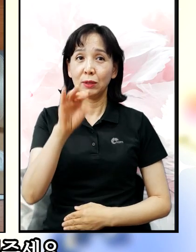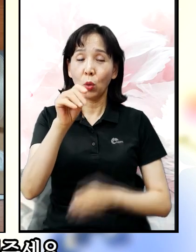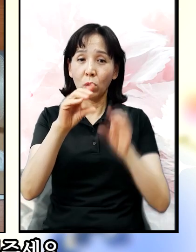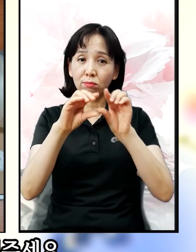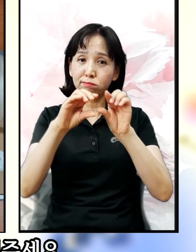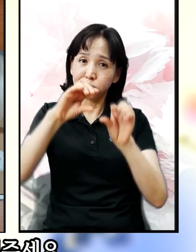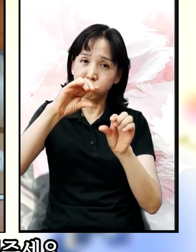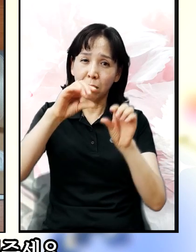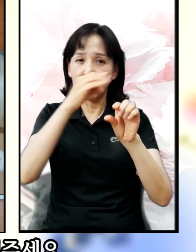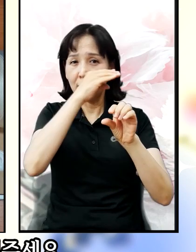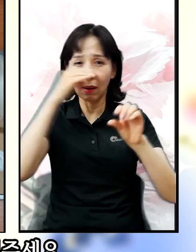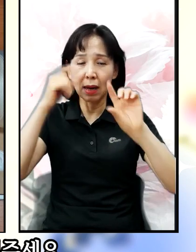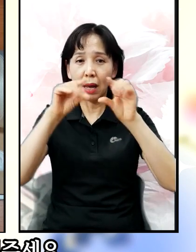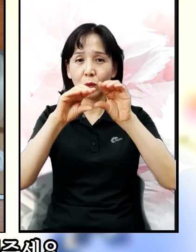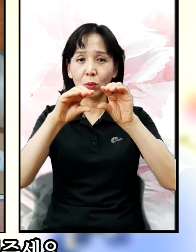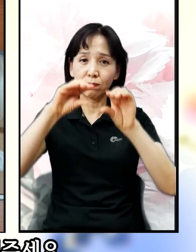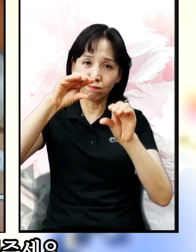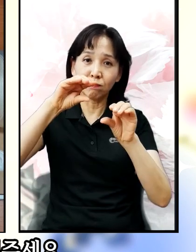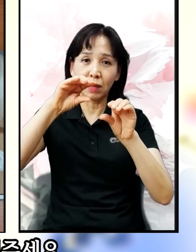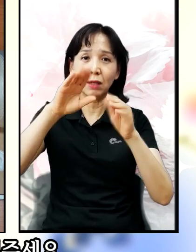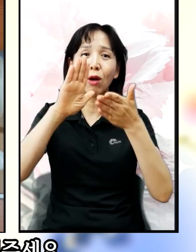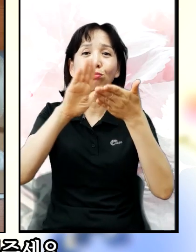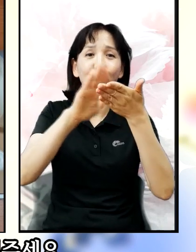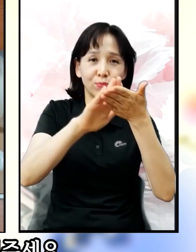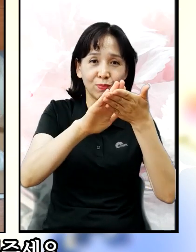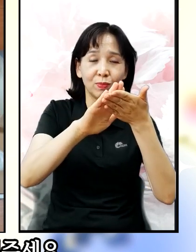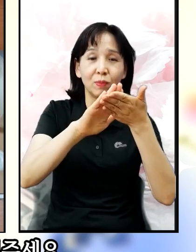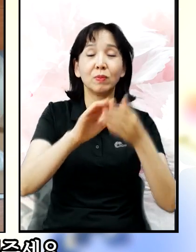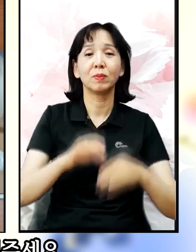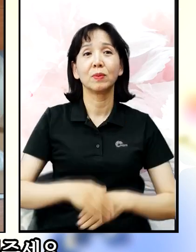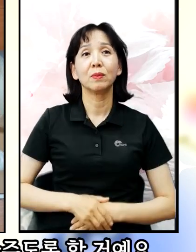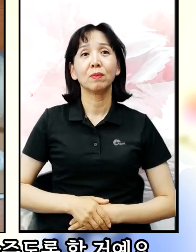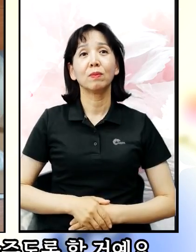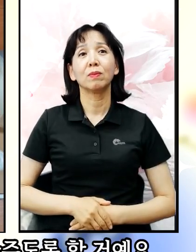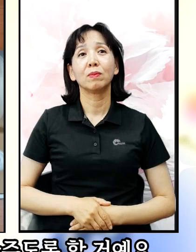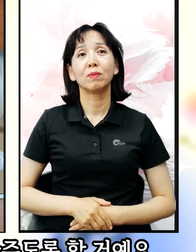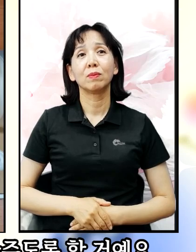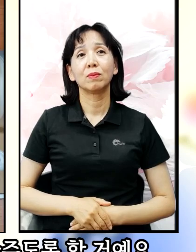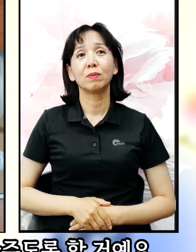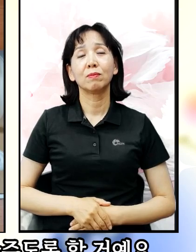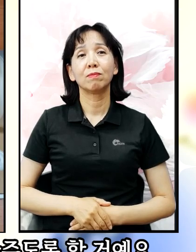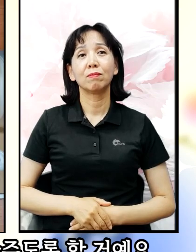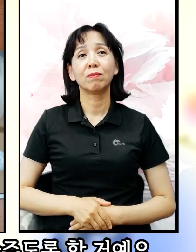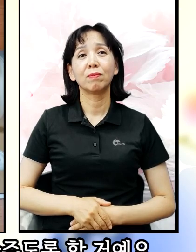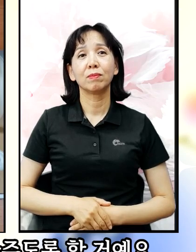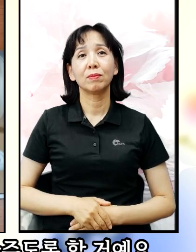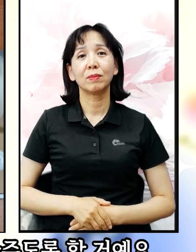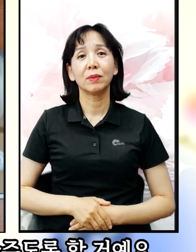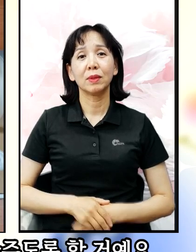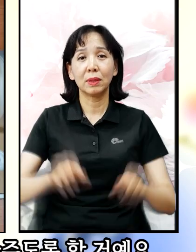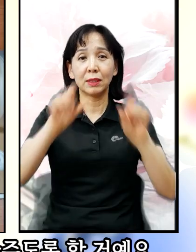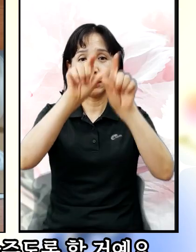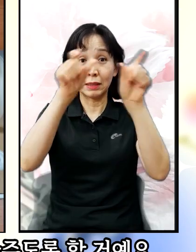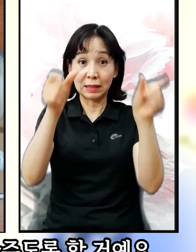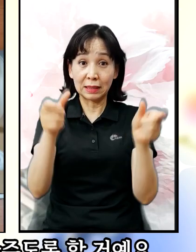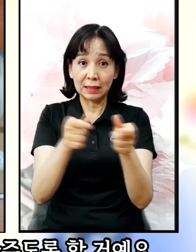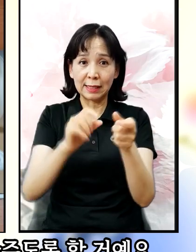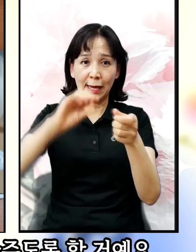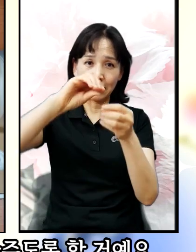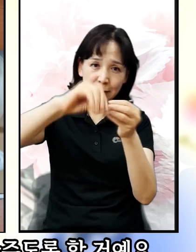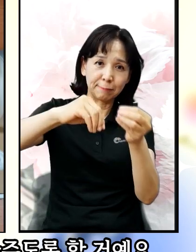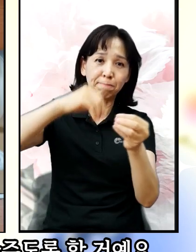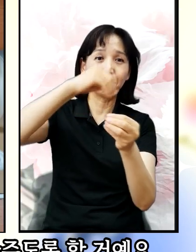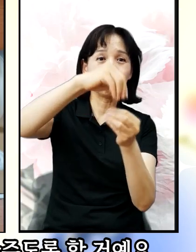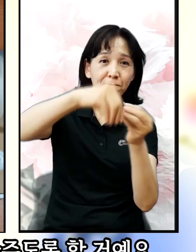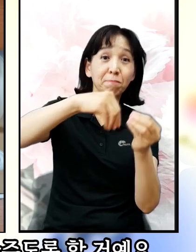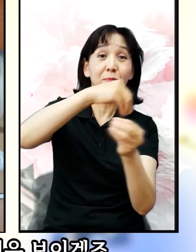살짝 비스듬하게 눕혀서 붙여주세요. 그래서 여기에서부터 이제 이 틀을 감아주도록